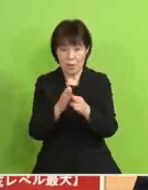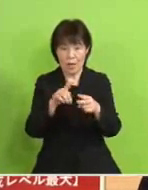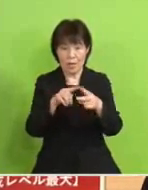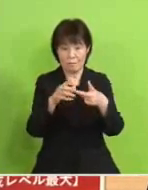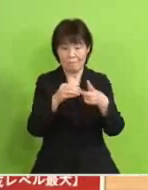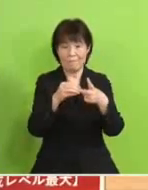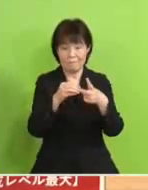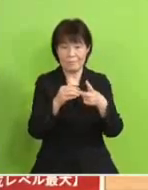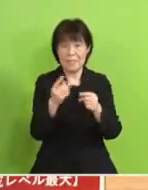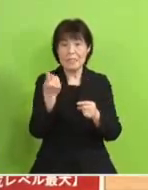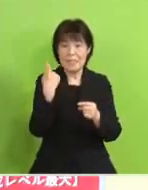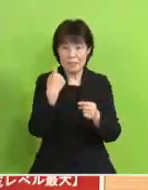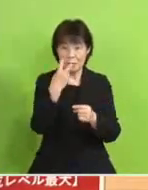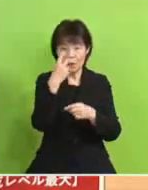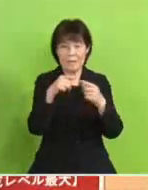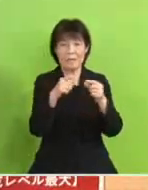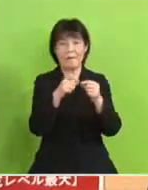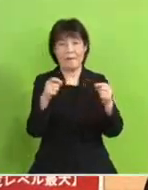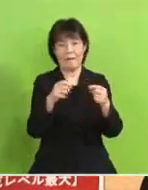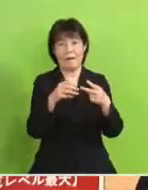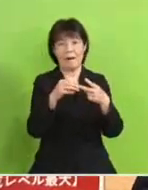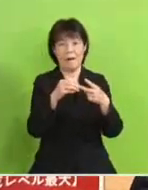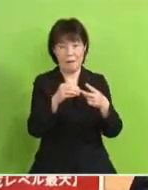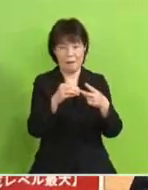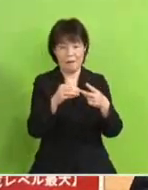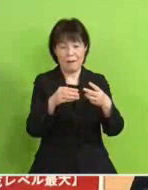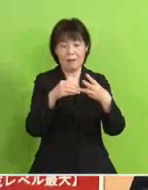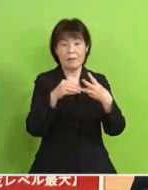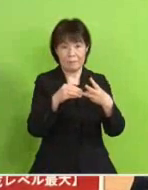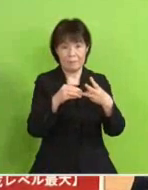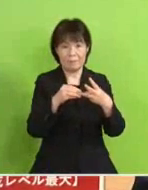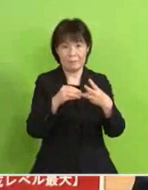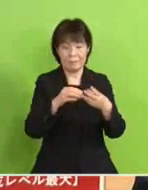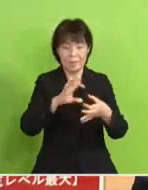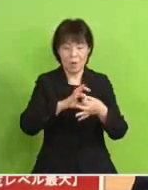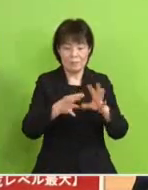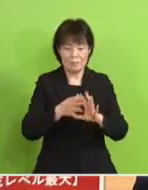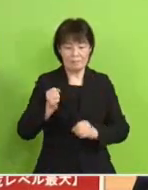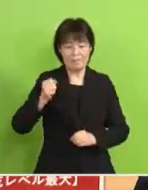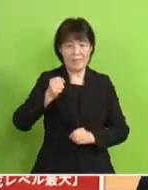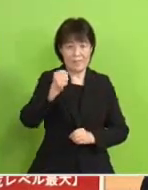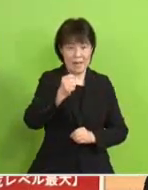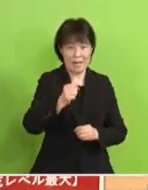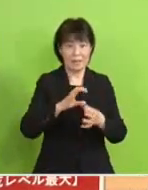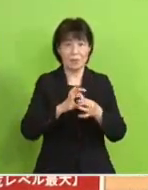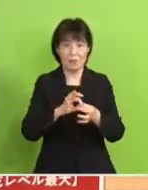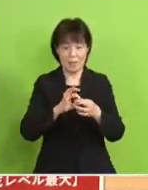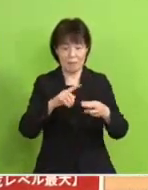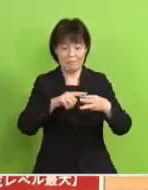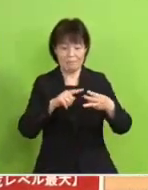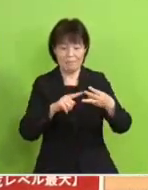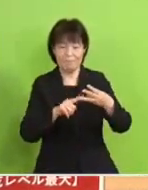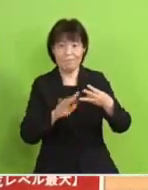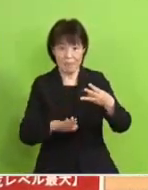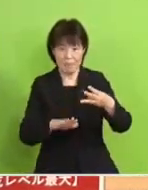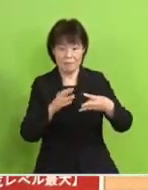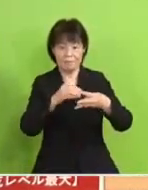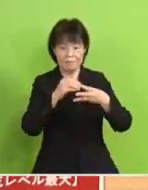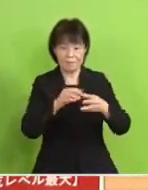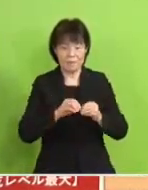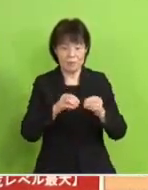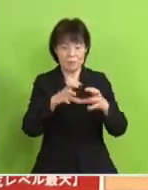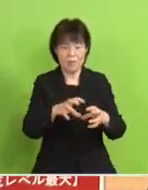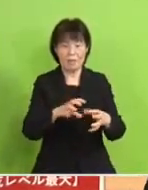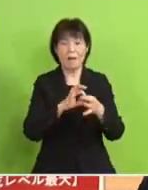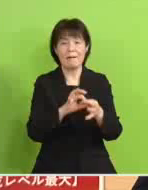つ目は、昨日の検査結果について。3つ目には、聖火リレーについてでございます。まず、クラス